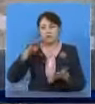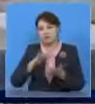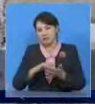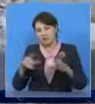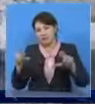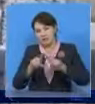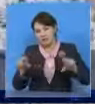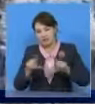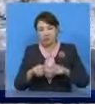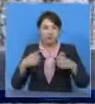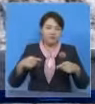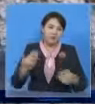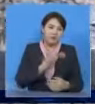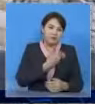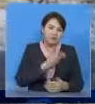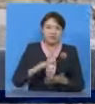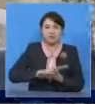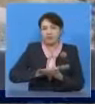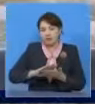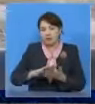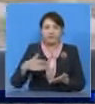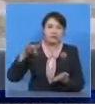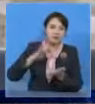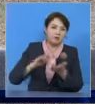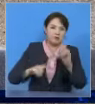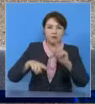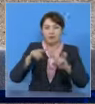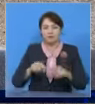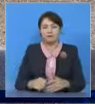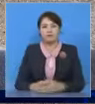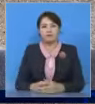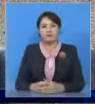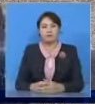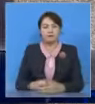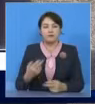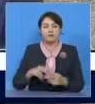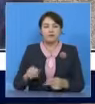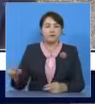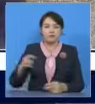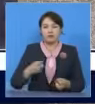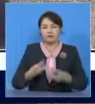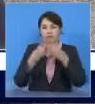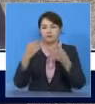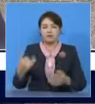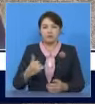организаций, предприятий и просто желающие очистить родной город от мусора. По району Астана у нас